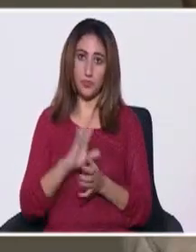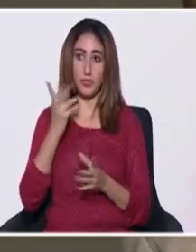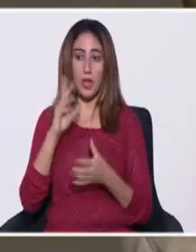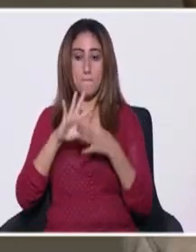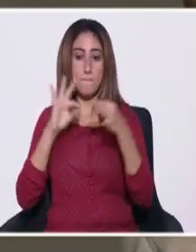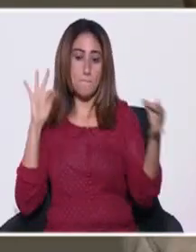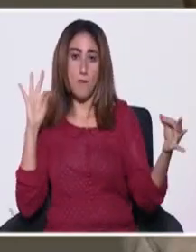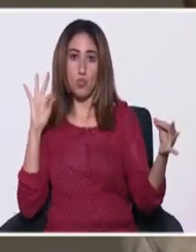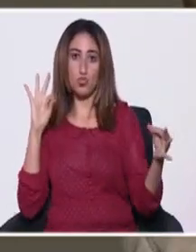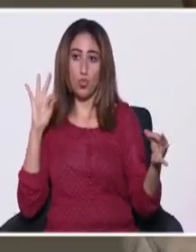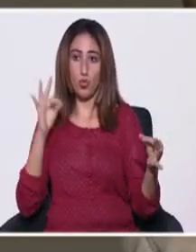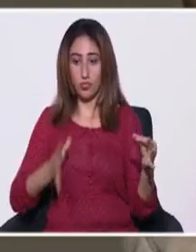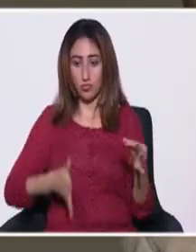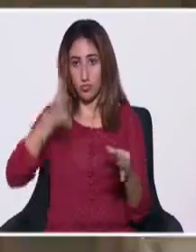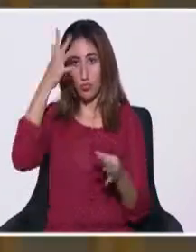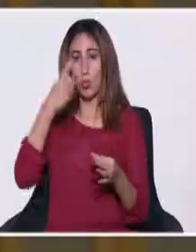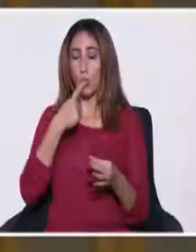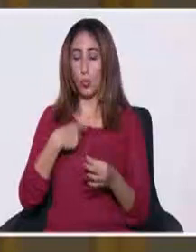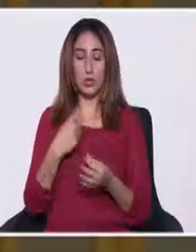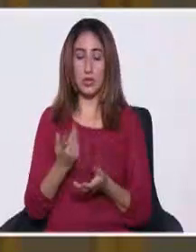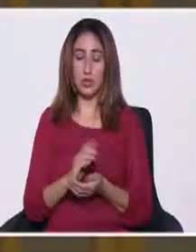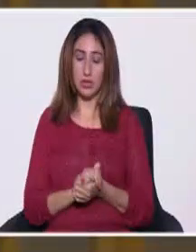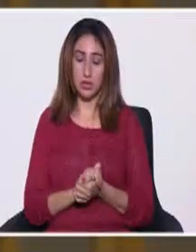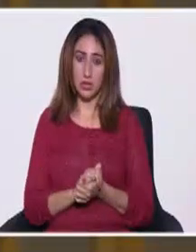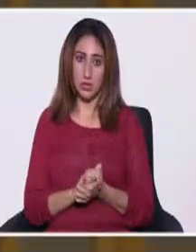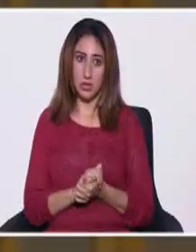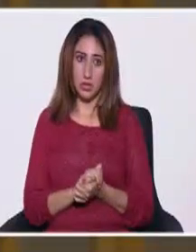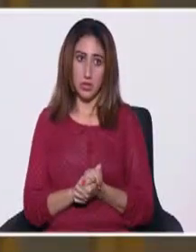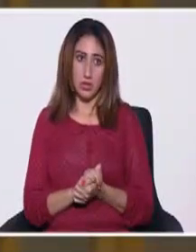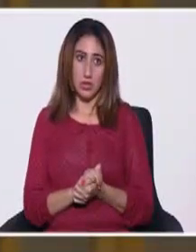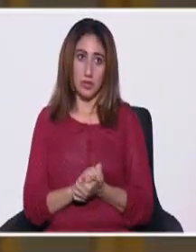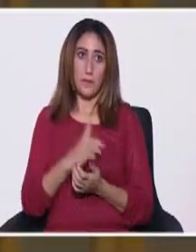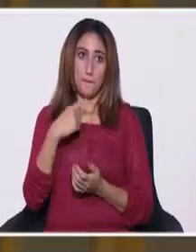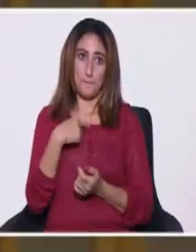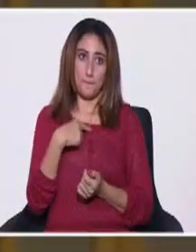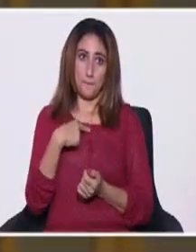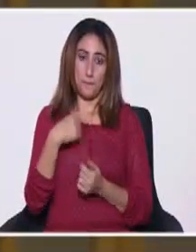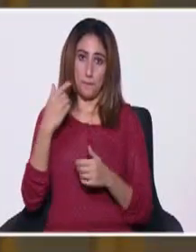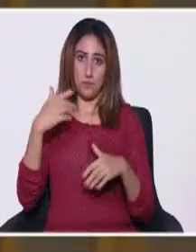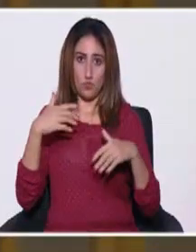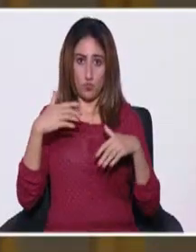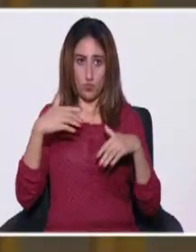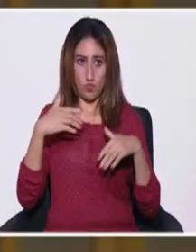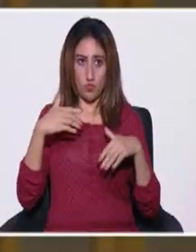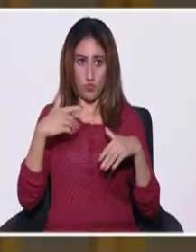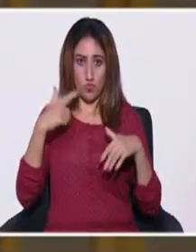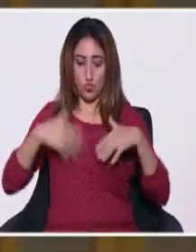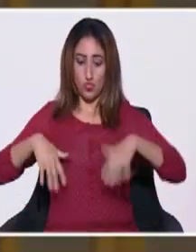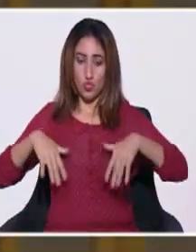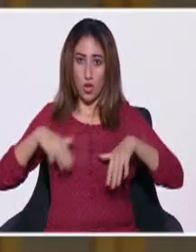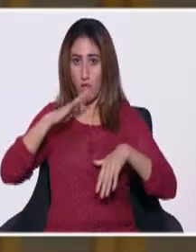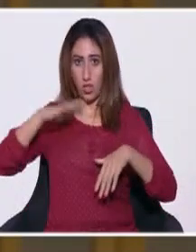بتاعتك، يعني كيف وصلت الى هذه الدرجه؟ اولا انا طبعا اعاقتي شلل